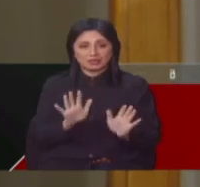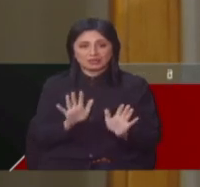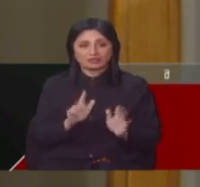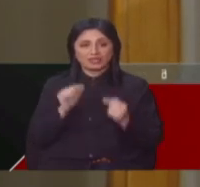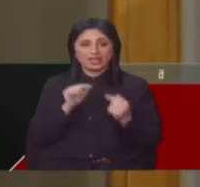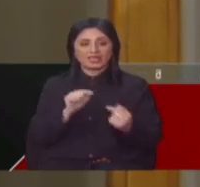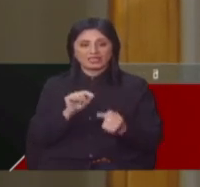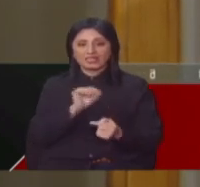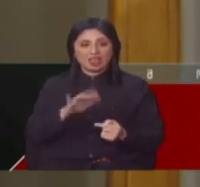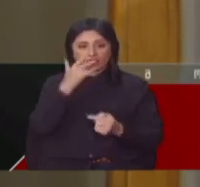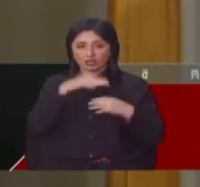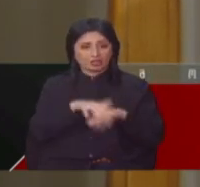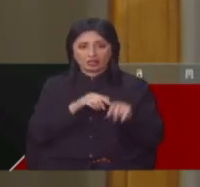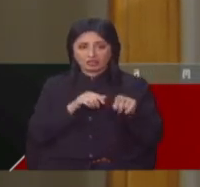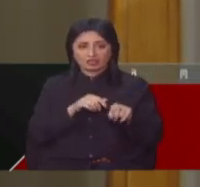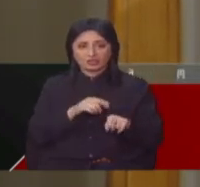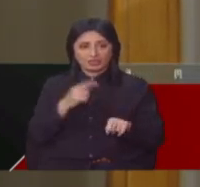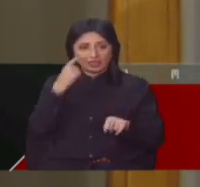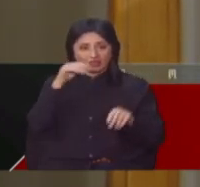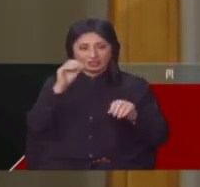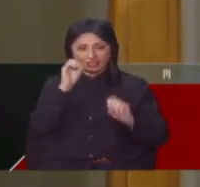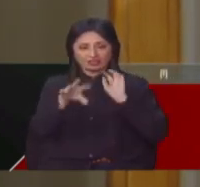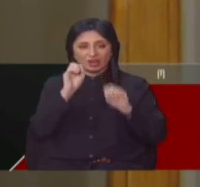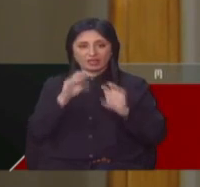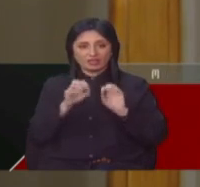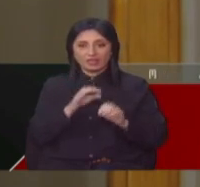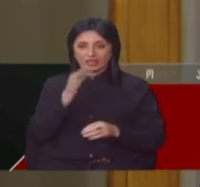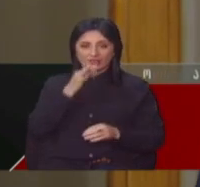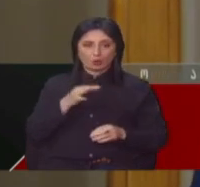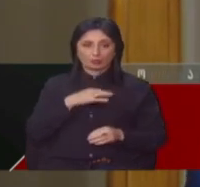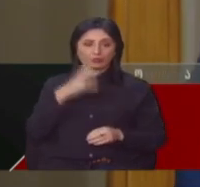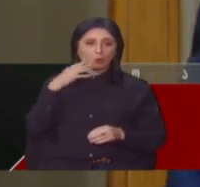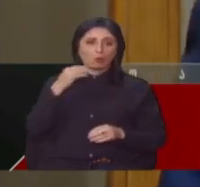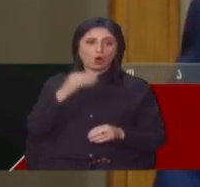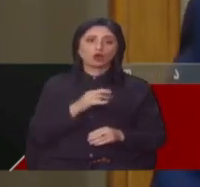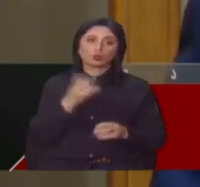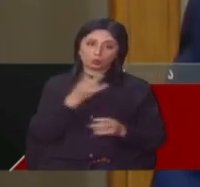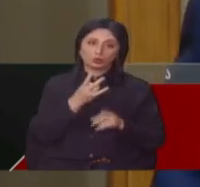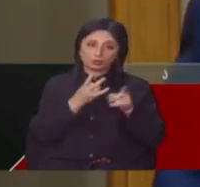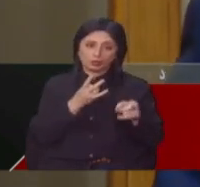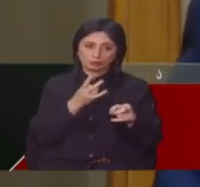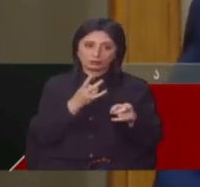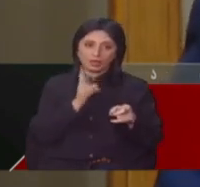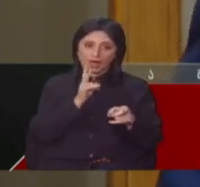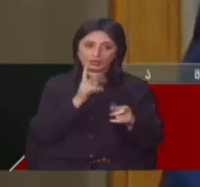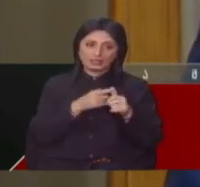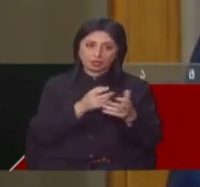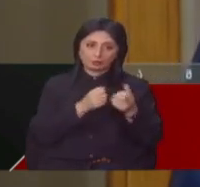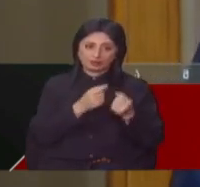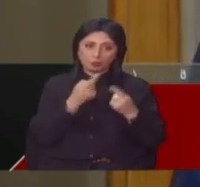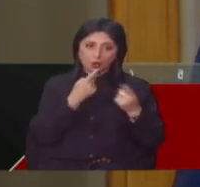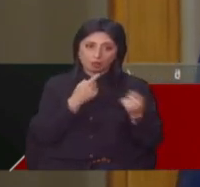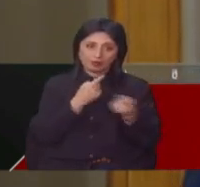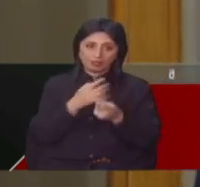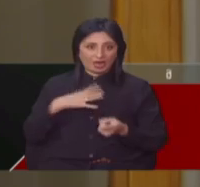Iți îi năgădege pe eurointegrațias, dar tvoași nașarșcu agrian. Dar guvernul biară Moldovașe cu tunis. Candidati status